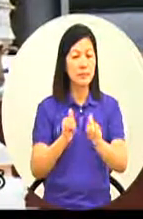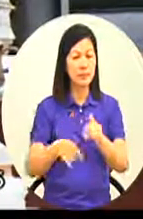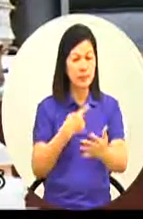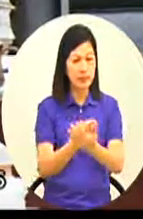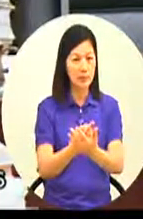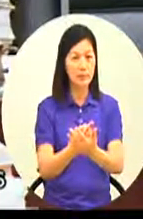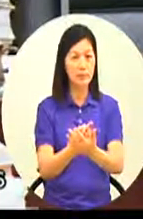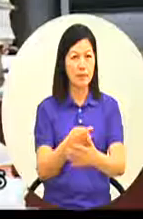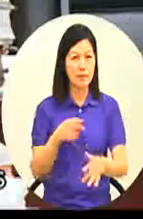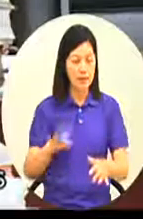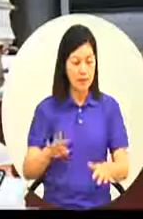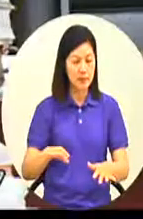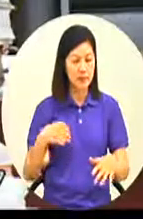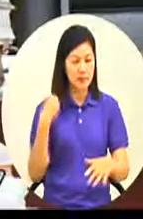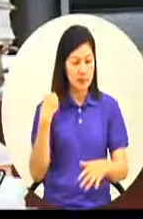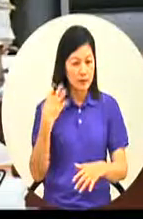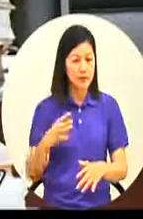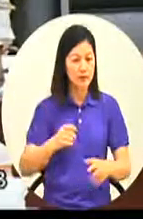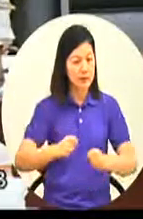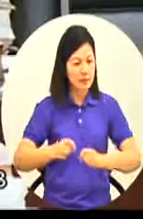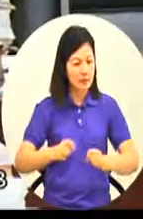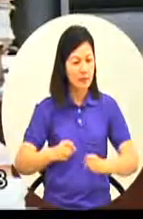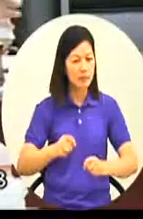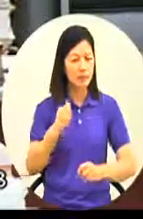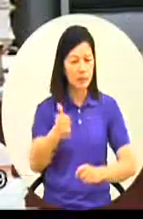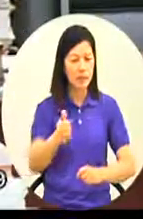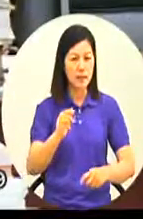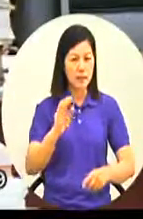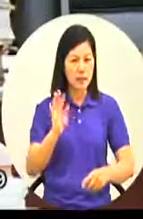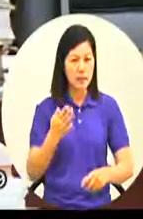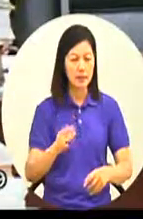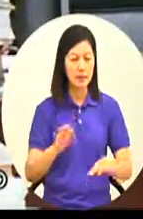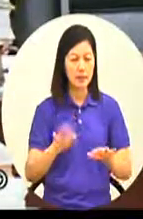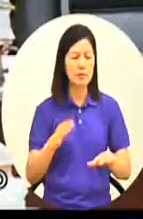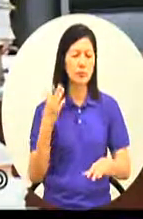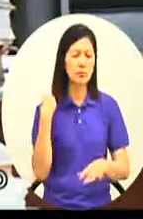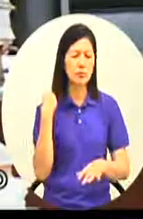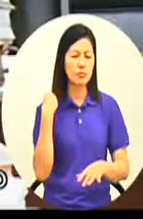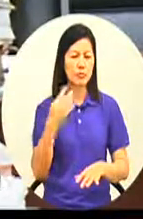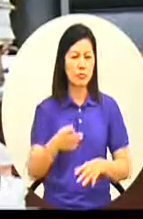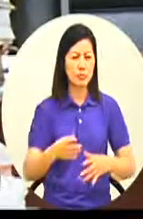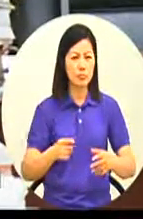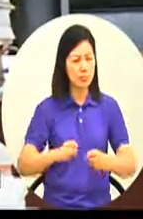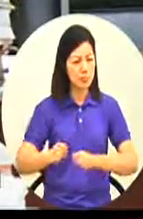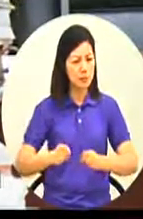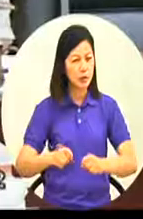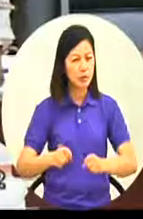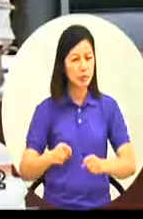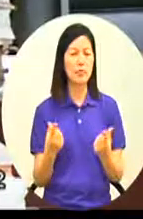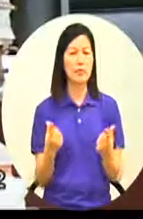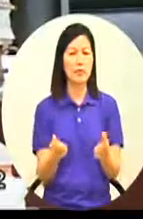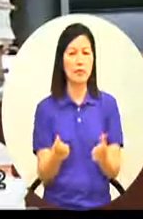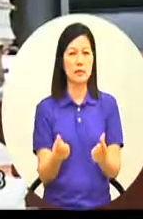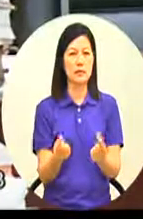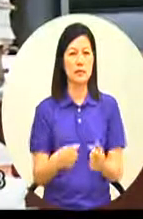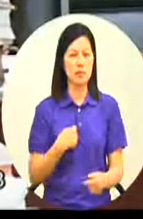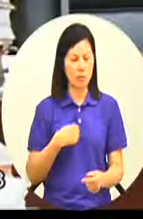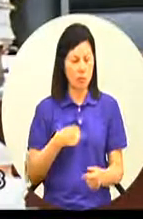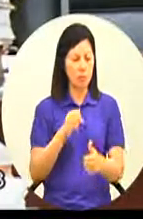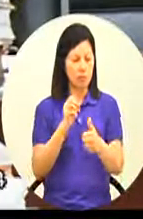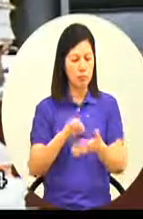个发起新的案子都很好，可是对现有的案子我觉得还是一样的建议，我也跟市长也是这样建